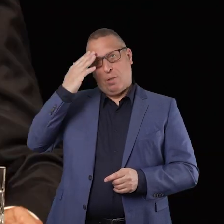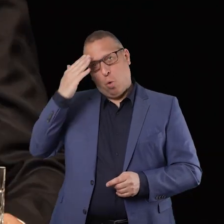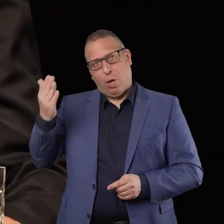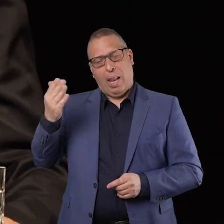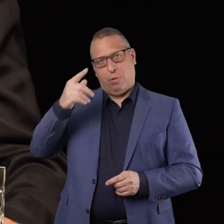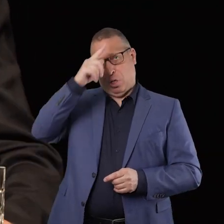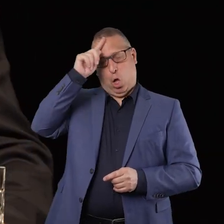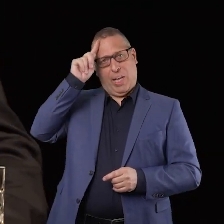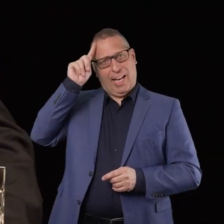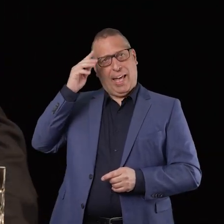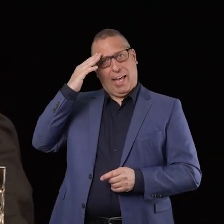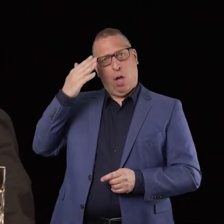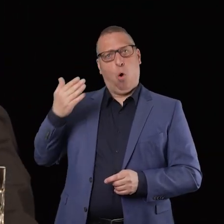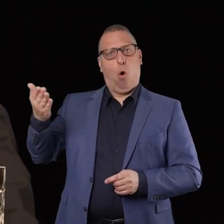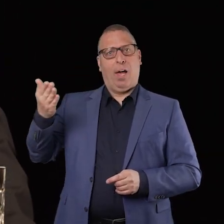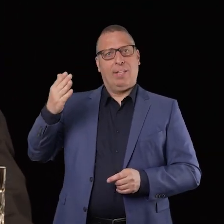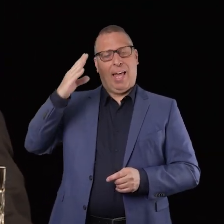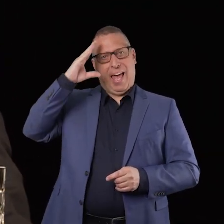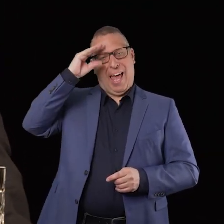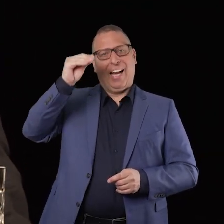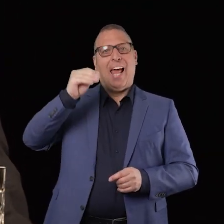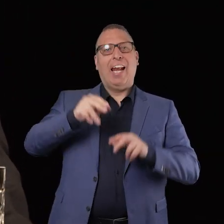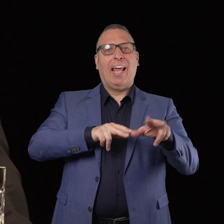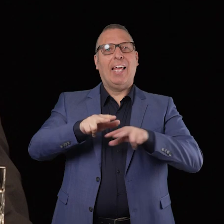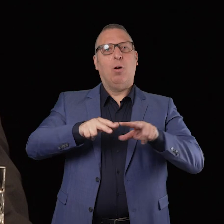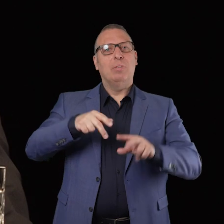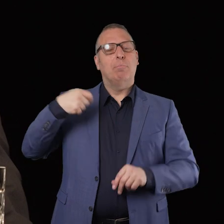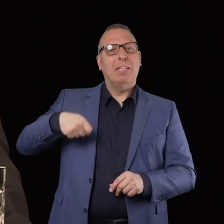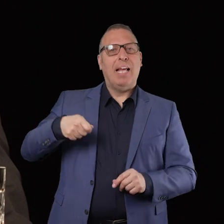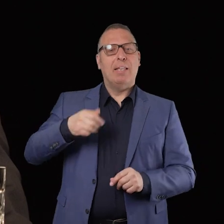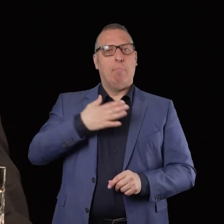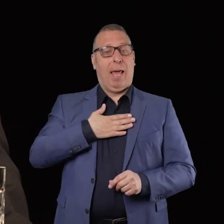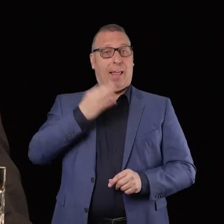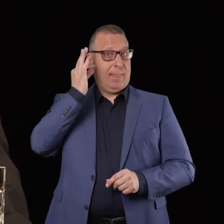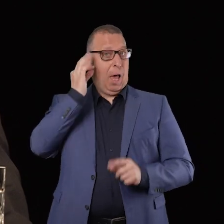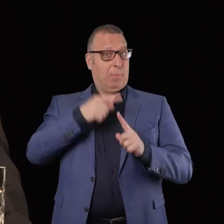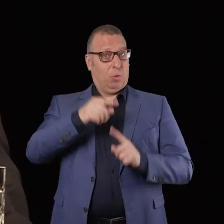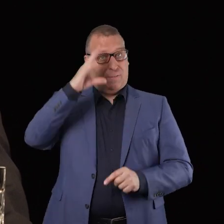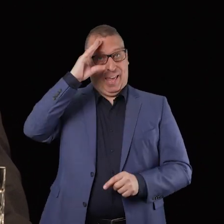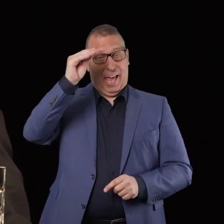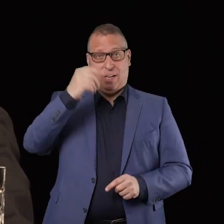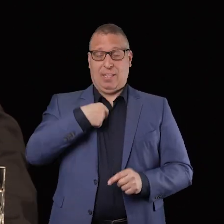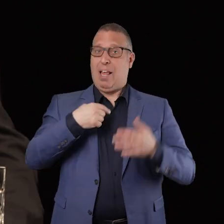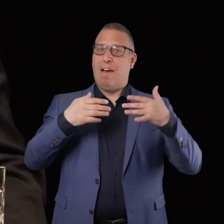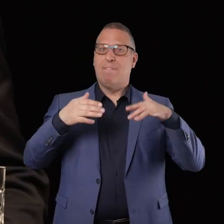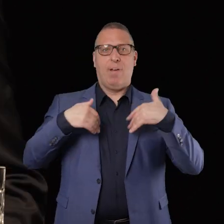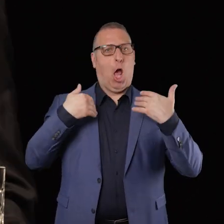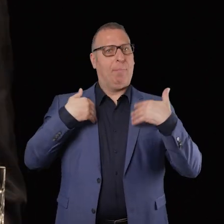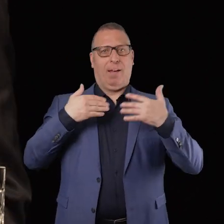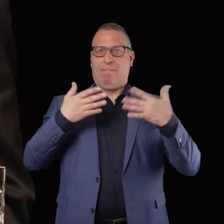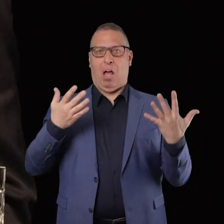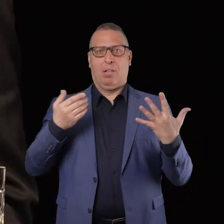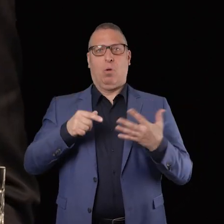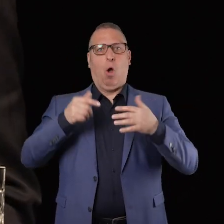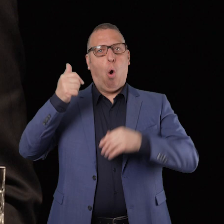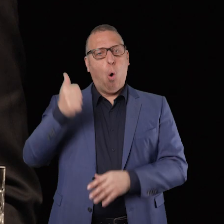Durchschlaucht, königliche Hoheit, Herr Regierungspräsident, meine Damen und Herren, es freut mich sehr, dass wir